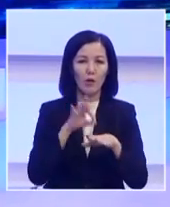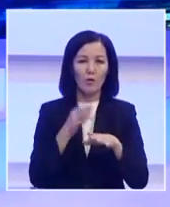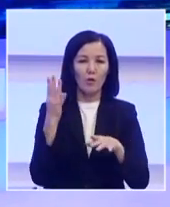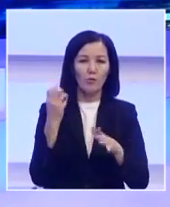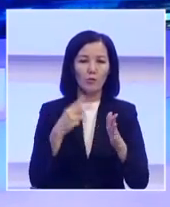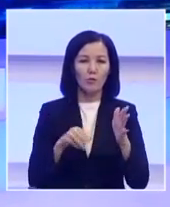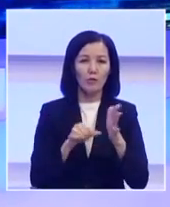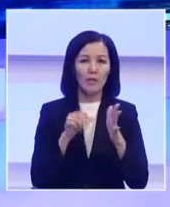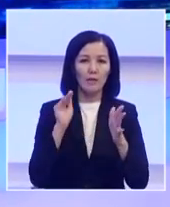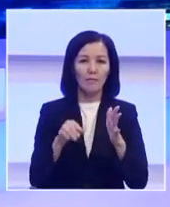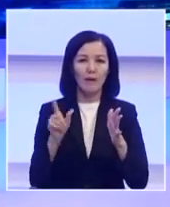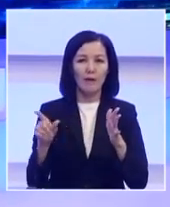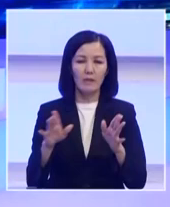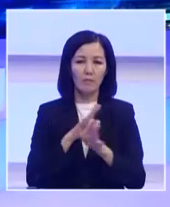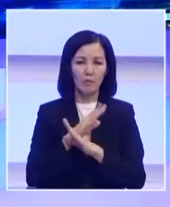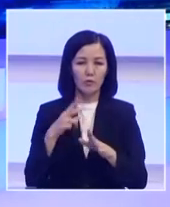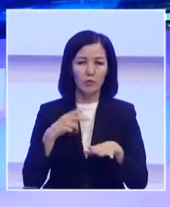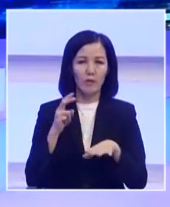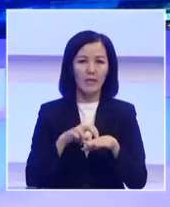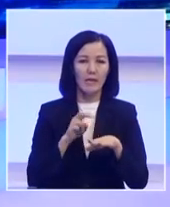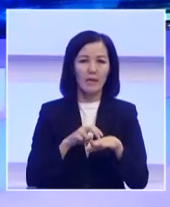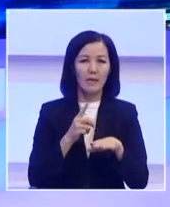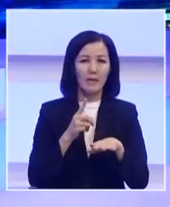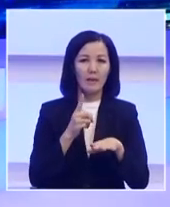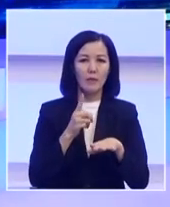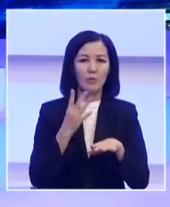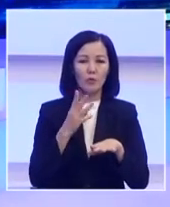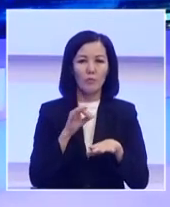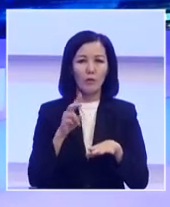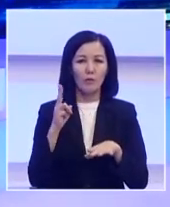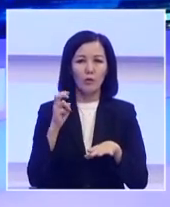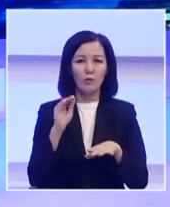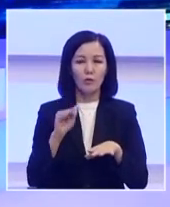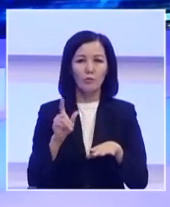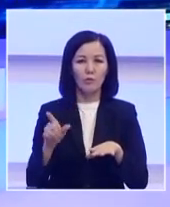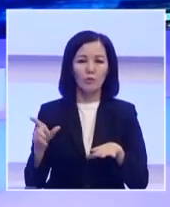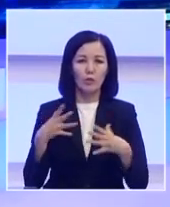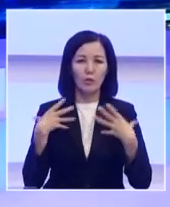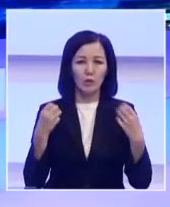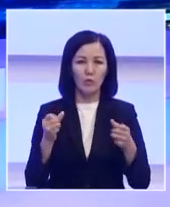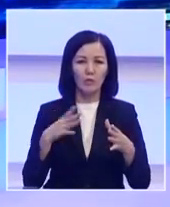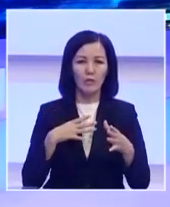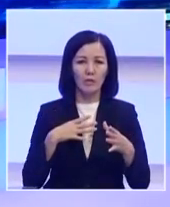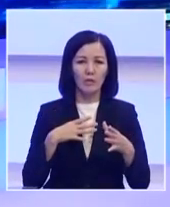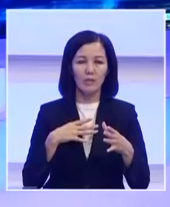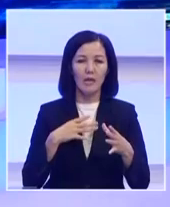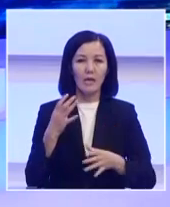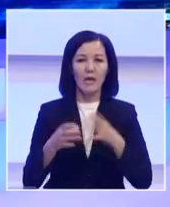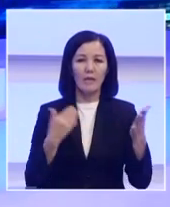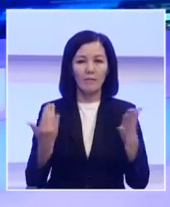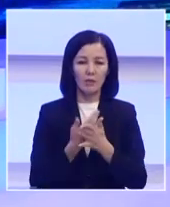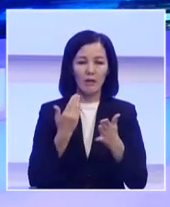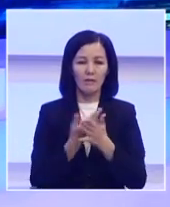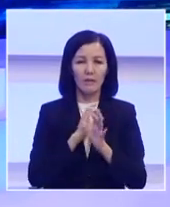сүйенсек, індеттен 436 мың адам көз жұмған. Дәрігерлер 4 миллион 200 мыңға жуық науқасты айықтырып, қатарға қосыпты.